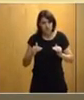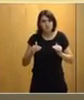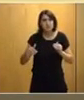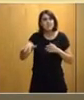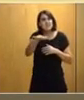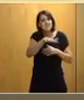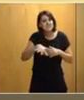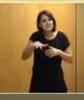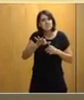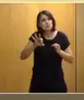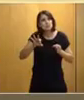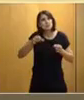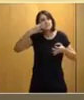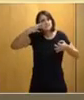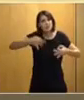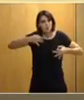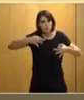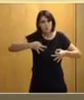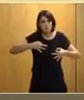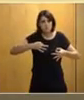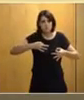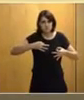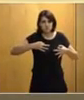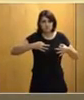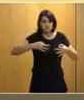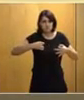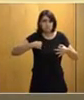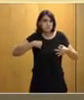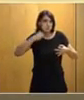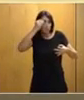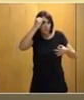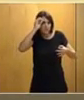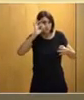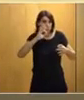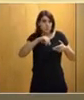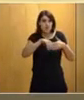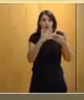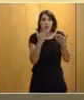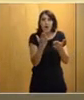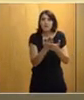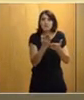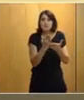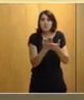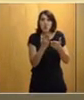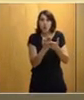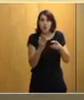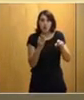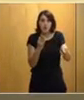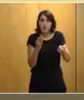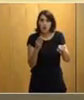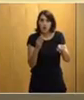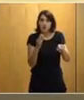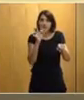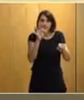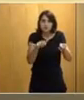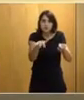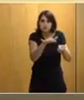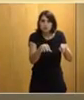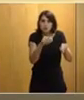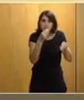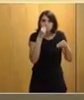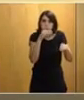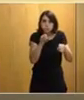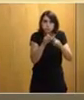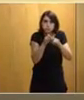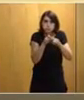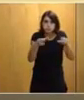que l'escola, molt probablement, no s'acabi comportant com un focus d'expansió de l'epidèmia, tal com ens diu l'evidència